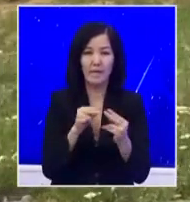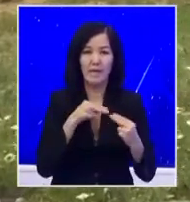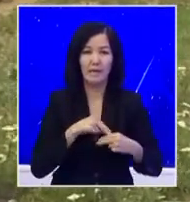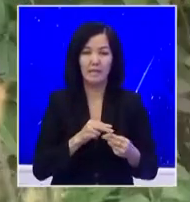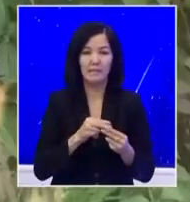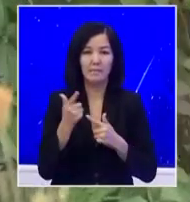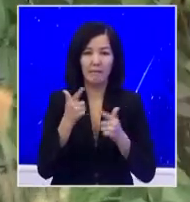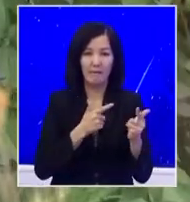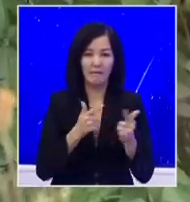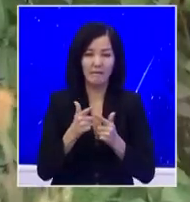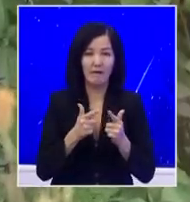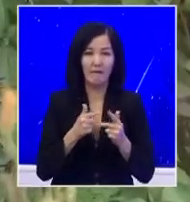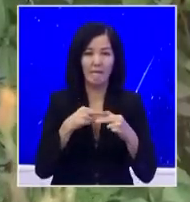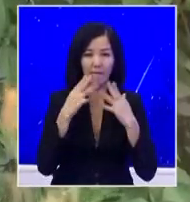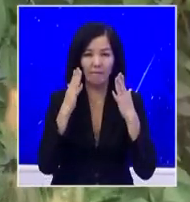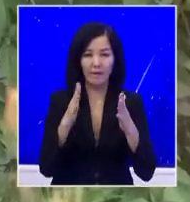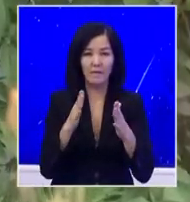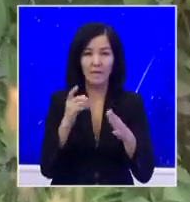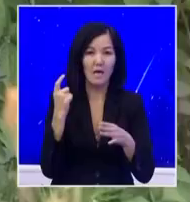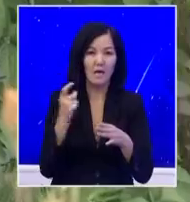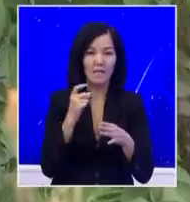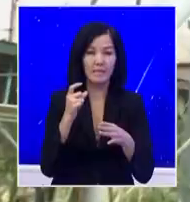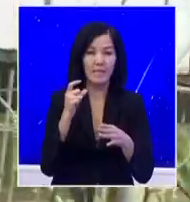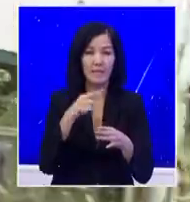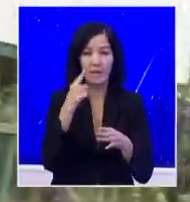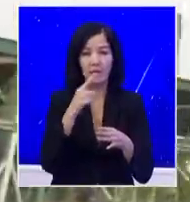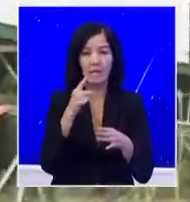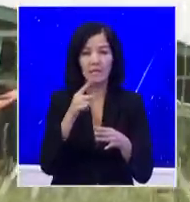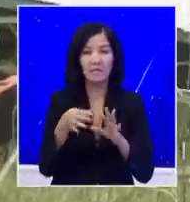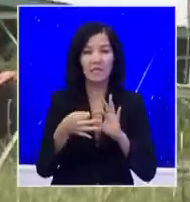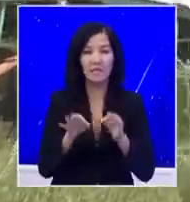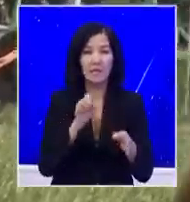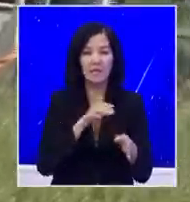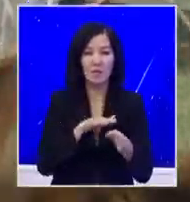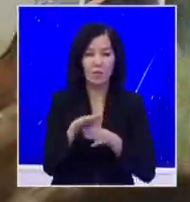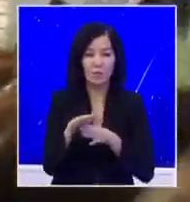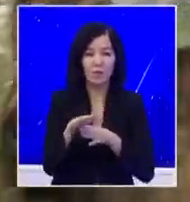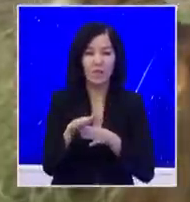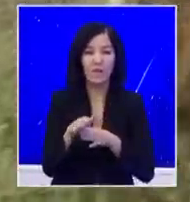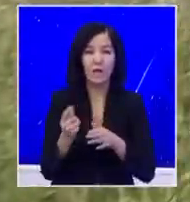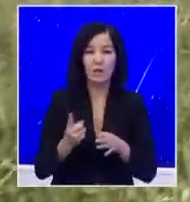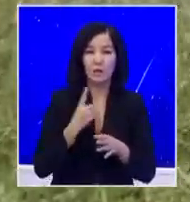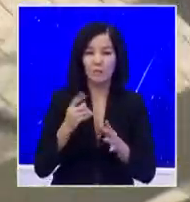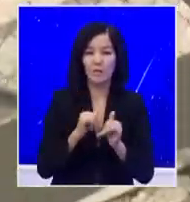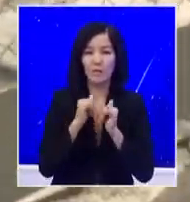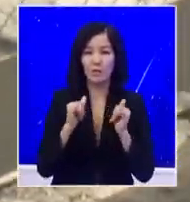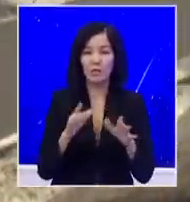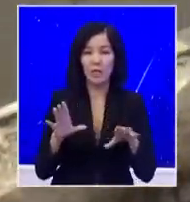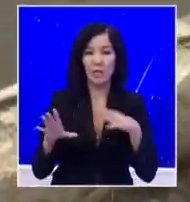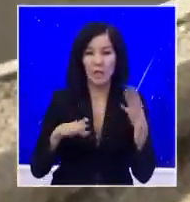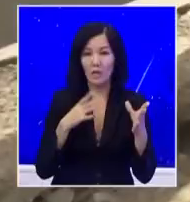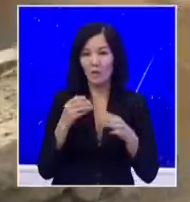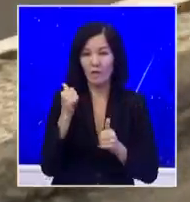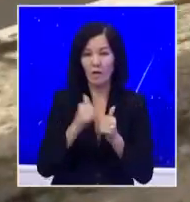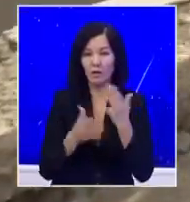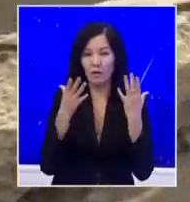қызметіне сақ. Есінің айтқанын бұл жұтпай орындайды. Күн сайын шеберлігін шыңдайды. Нәтижеде жоқ емес. Бүгінге дейін